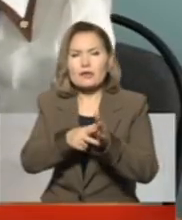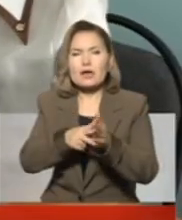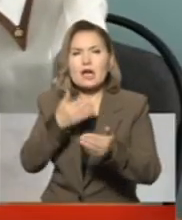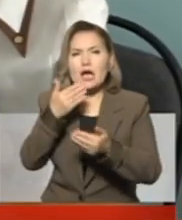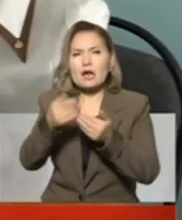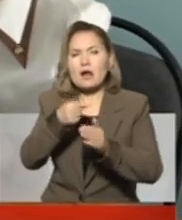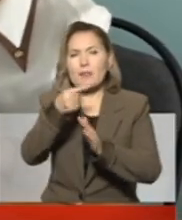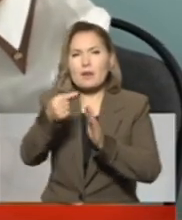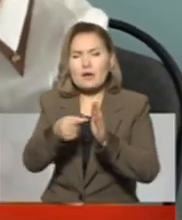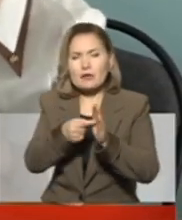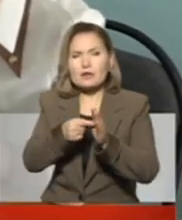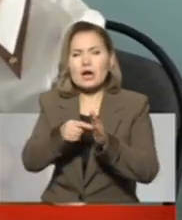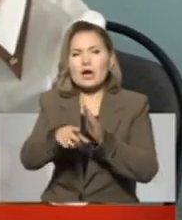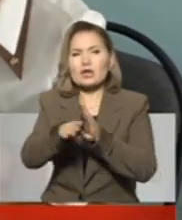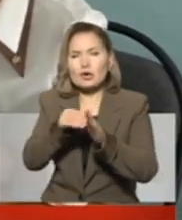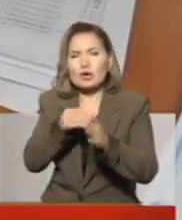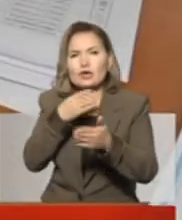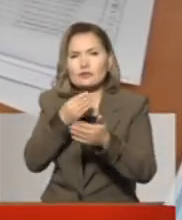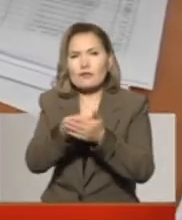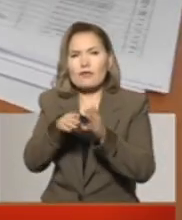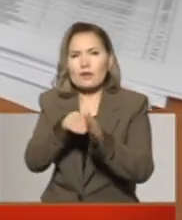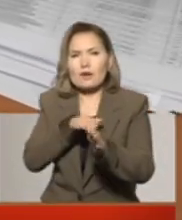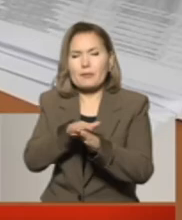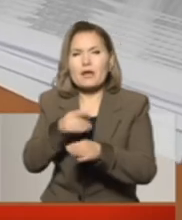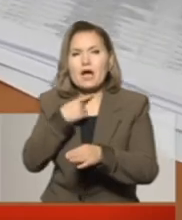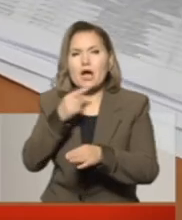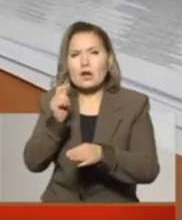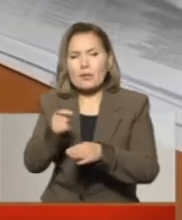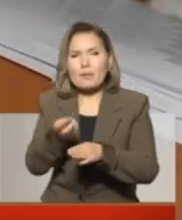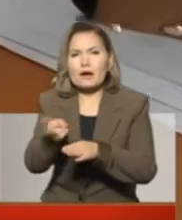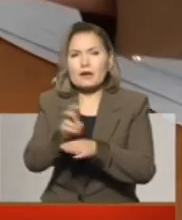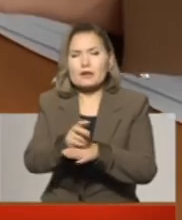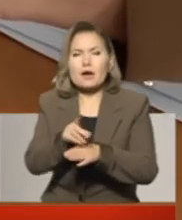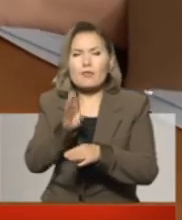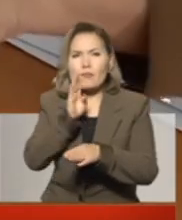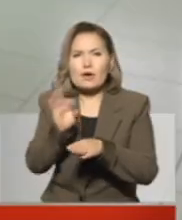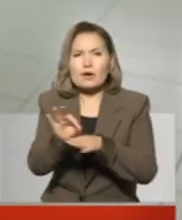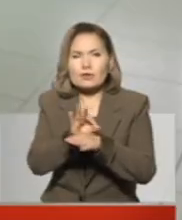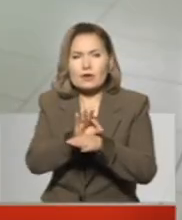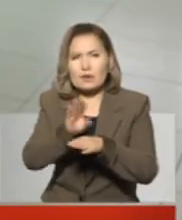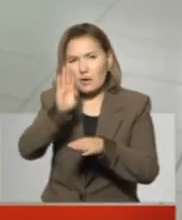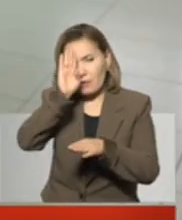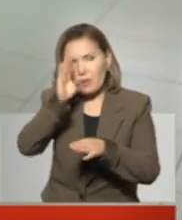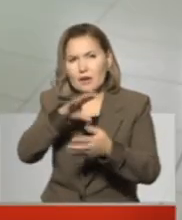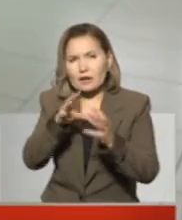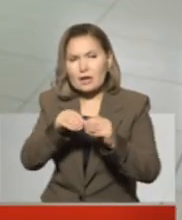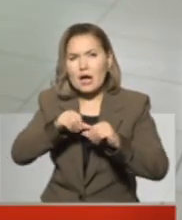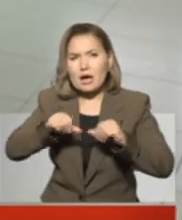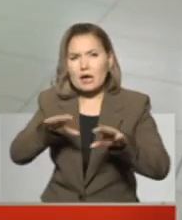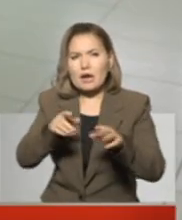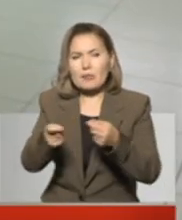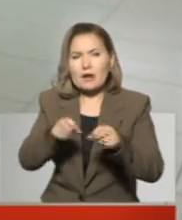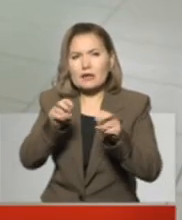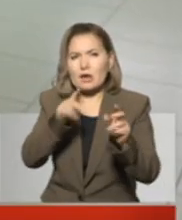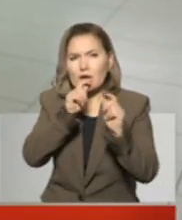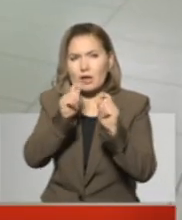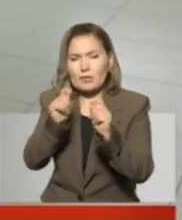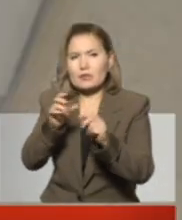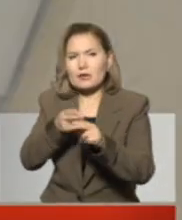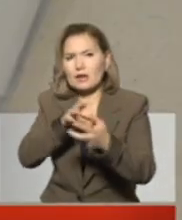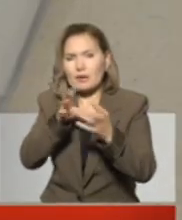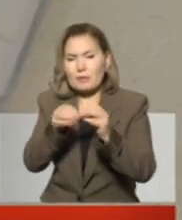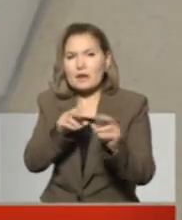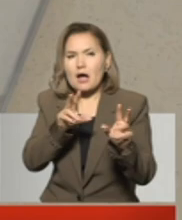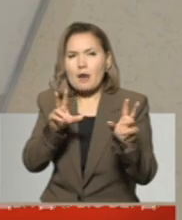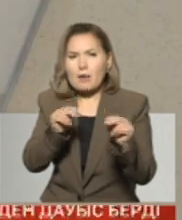референдум учаскесіне келіп, өз таңдауларын жасады. Дауыс беруге келген ерлі зайыптыларға учаске комиссиясының төрайымы арнайы сыйлықтарын